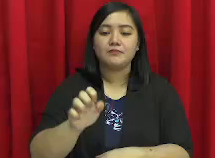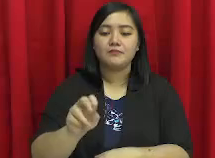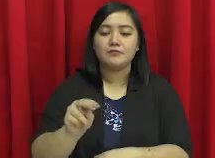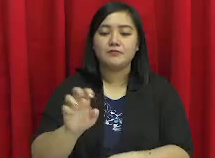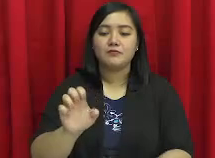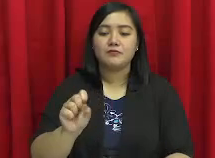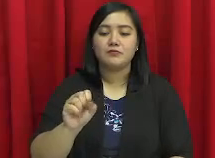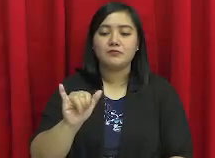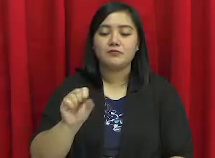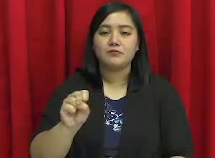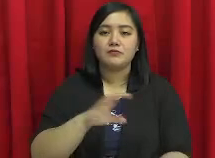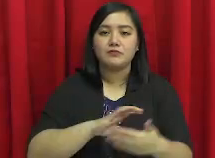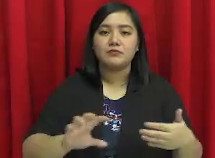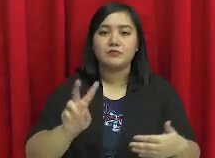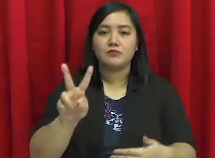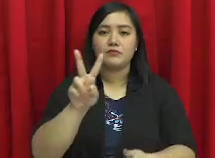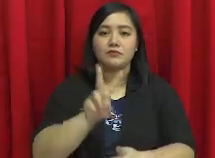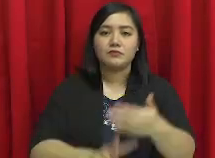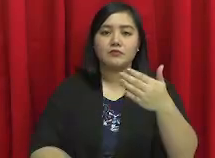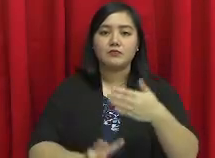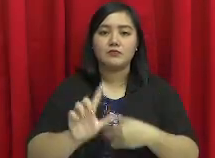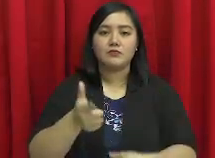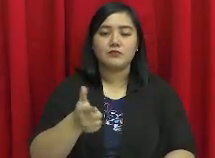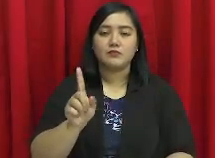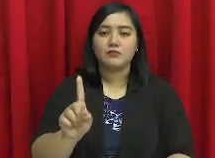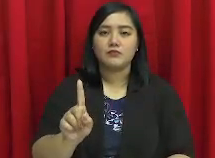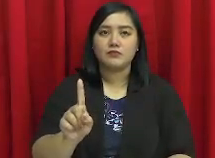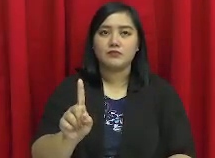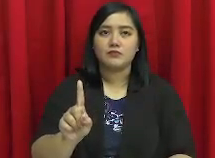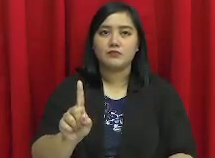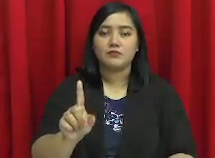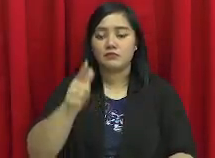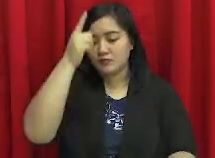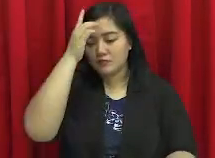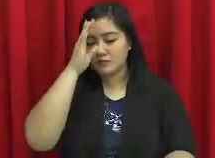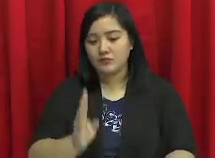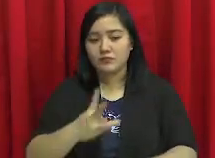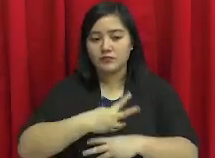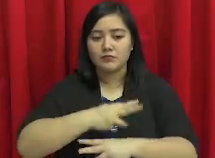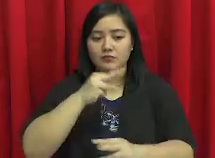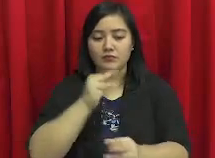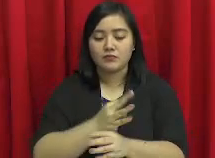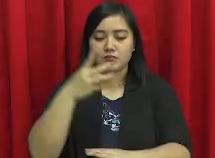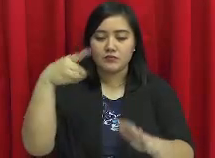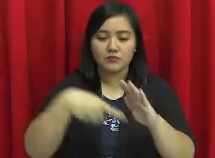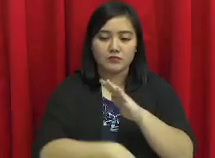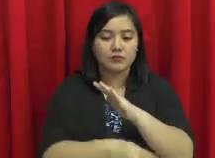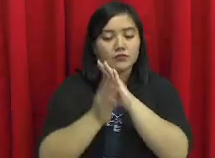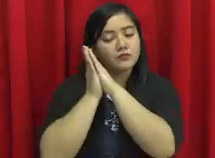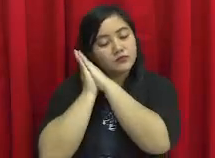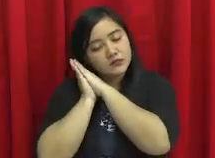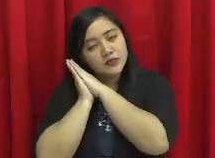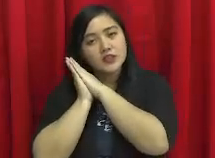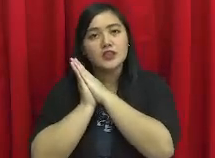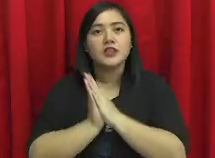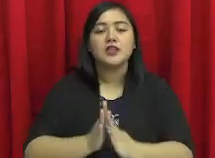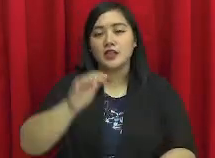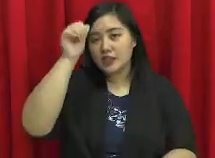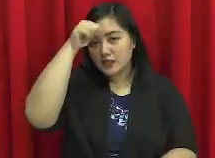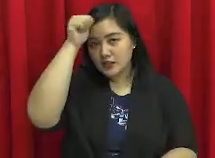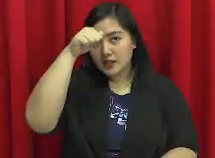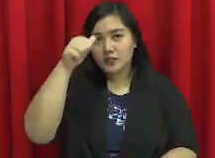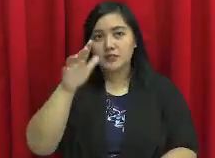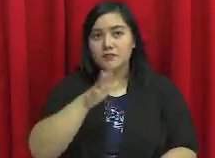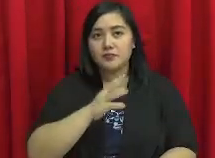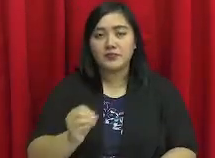Lord God caused a deep sleep to fall upon Adam, and he slept, and he took one of his ribs, mm-hmm,